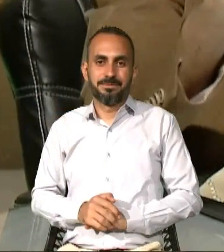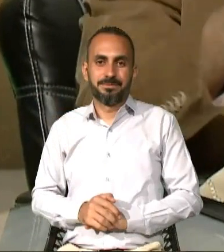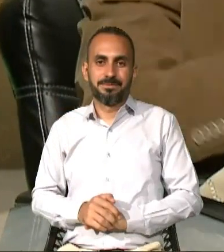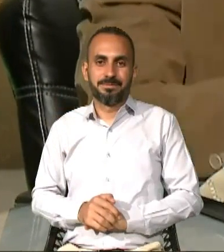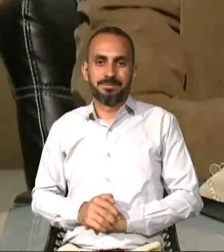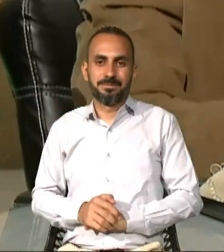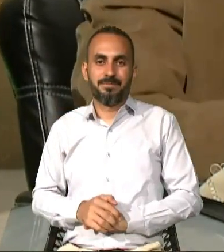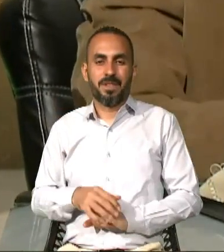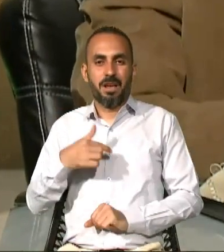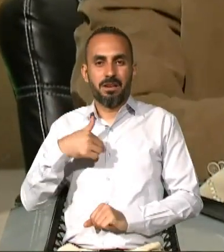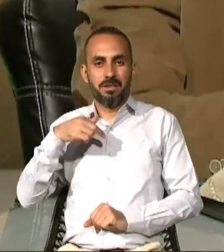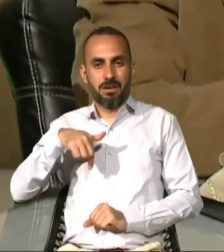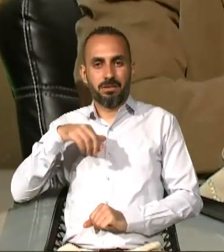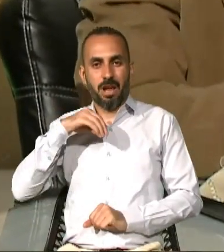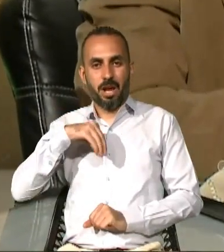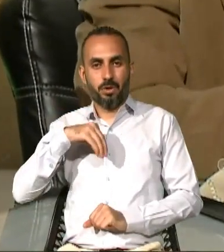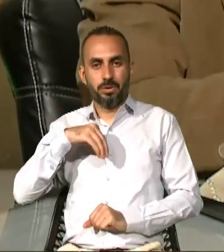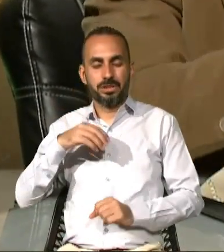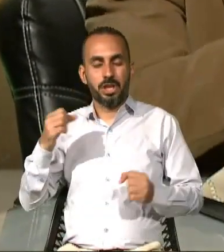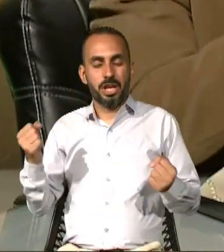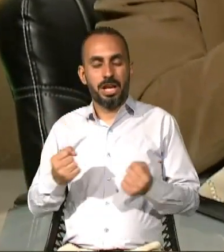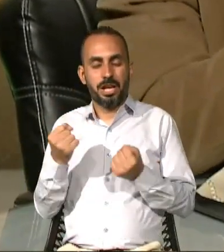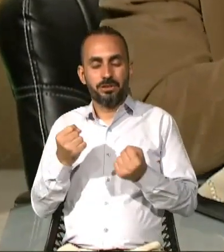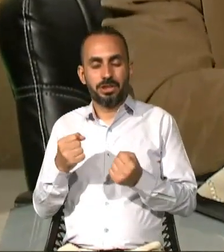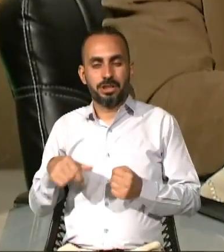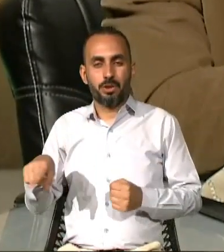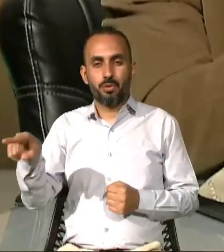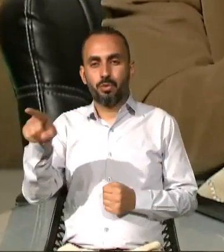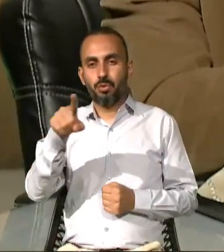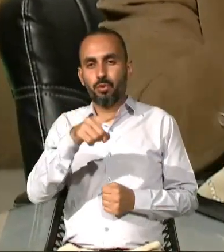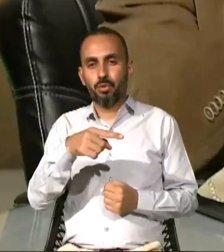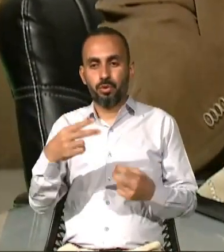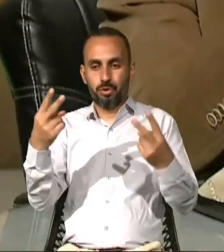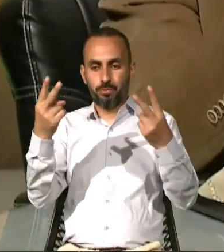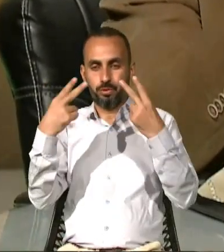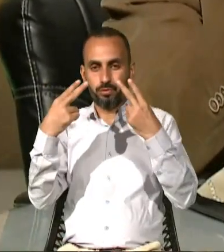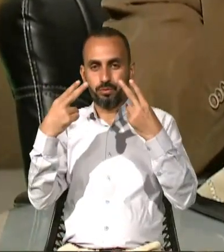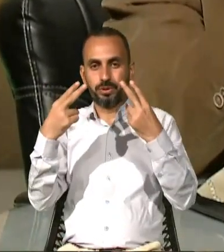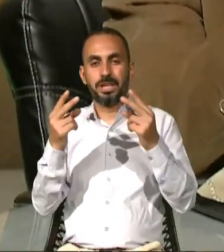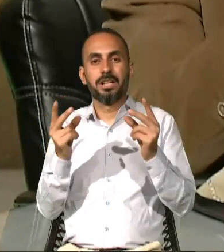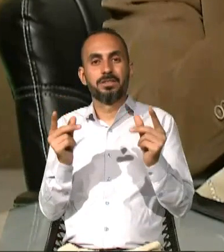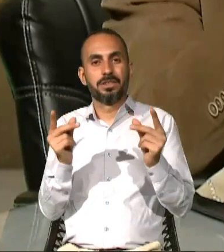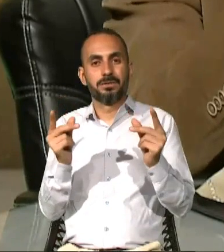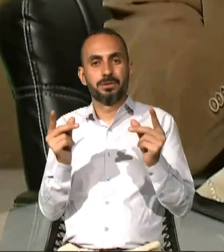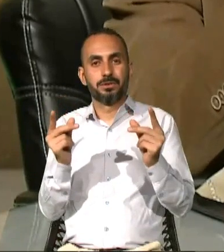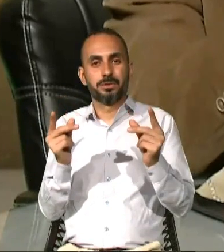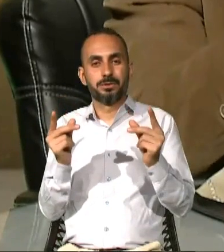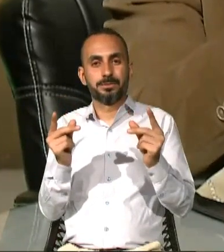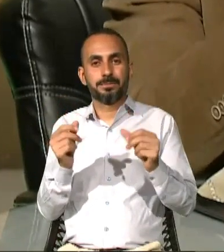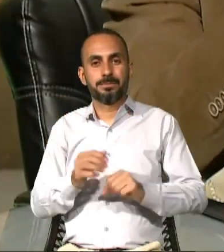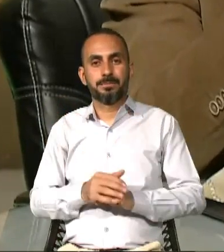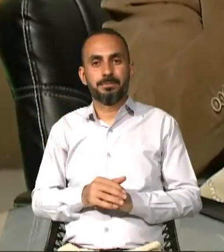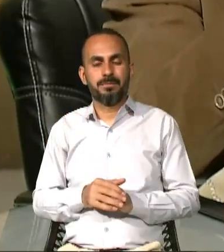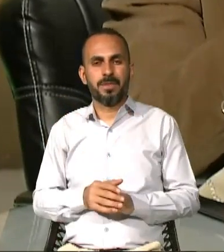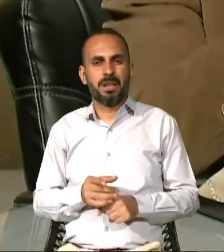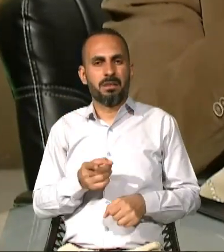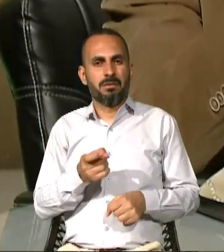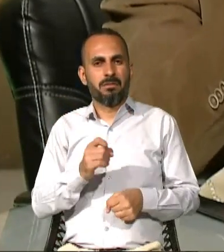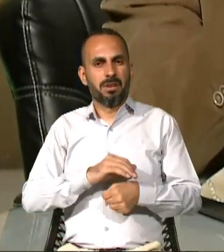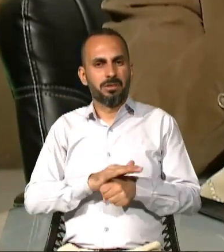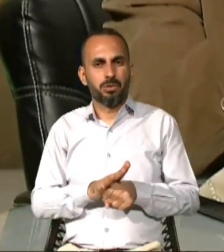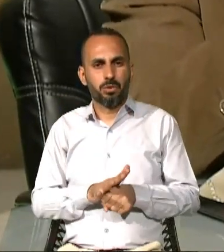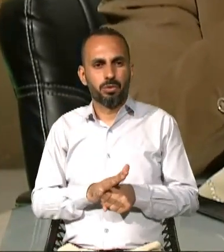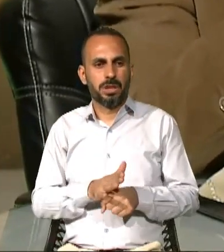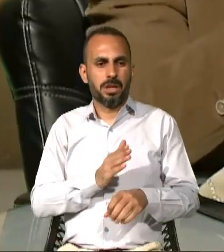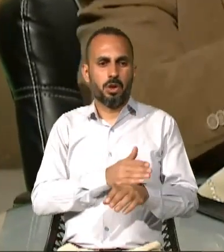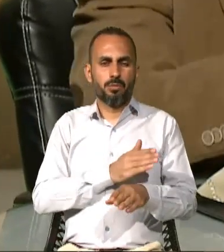وشجع عزيزي المشاهد وأقول له صدقني ليك مكان أبدي وبيت أبدي، لا في كورونا ولا فيروس ولا مرض